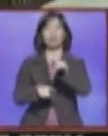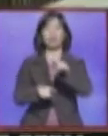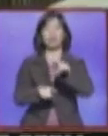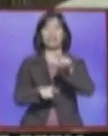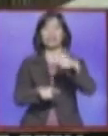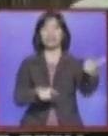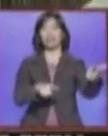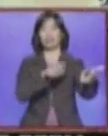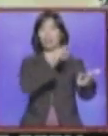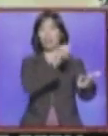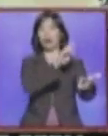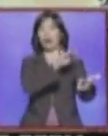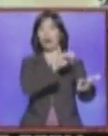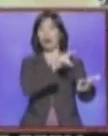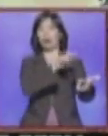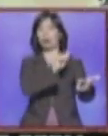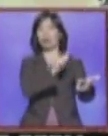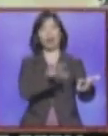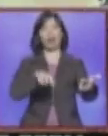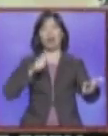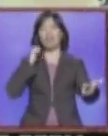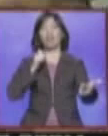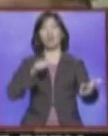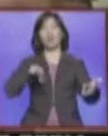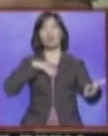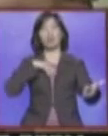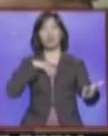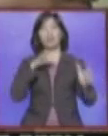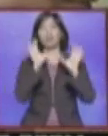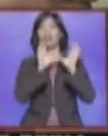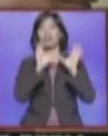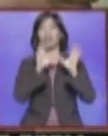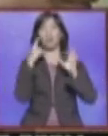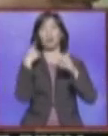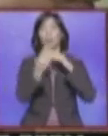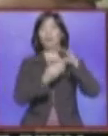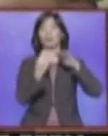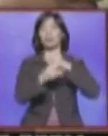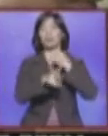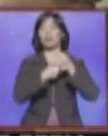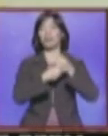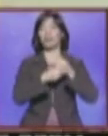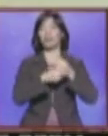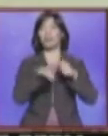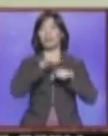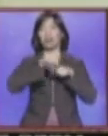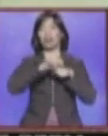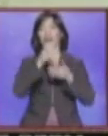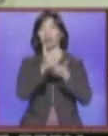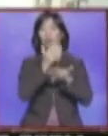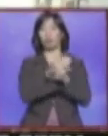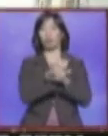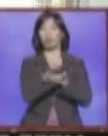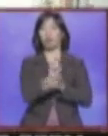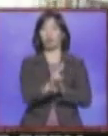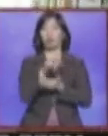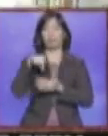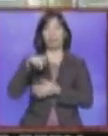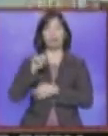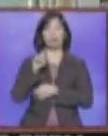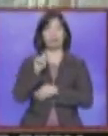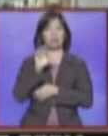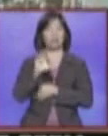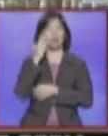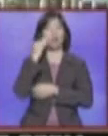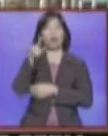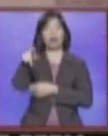kanilang certification para sa Basic Safety Training Course mula sa Philippine Seafarers Training Center o PSTC. Tinanggalan na raw kasi